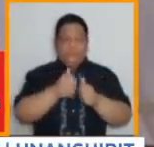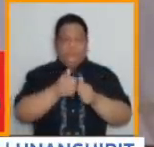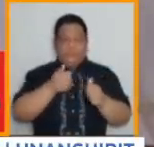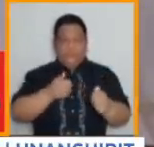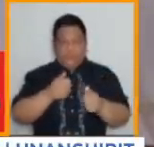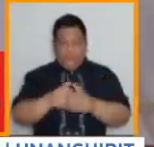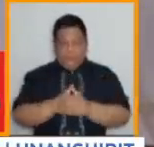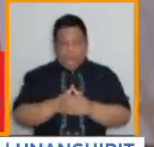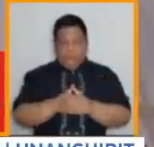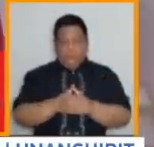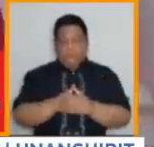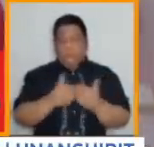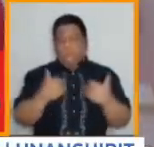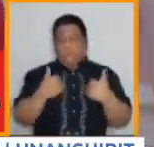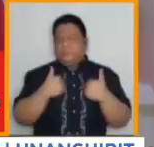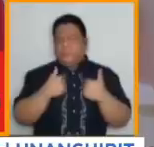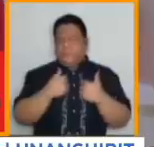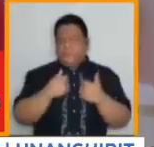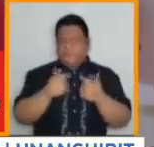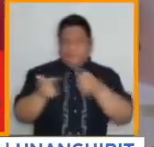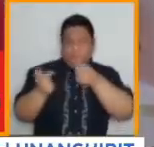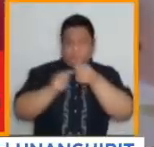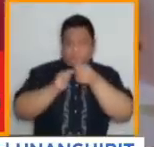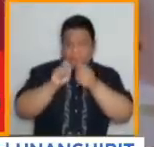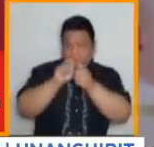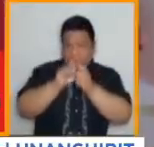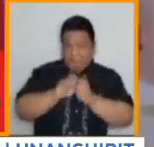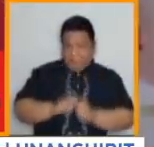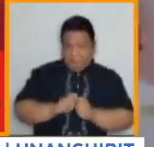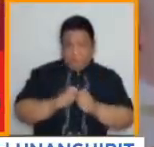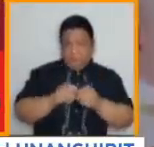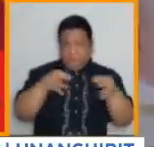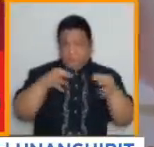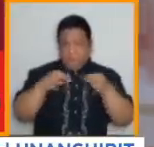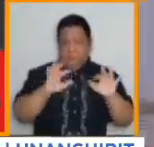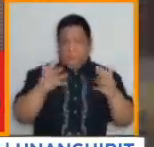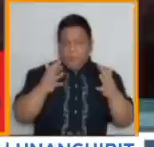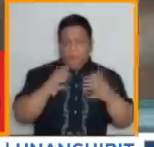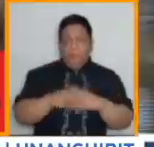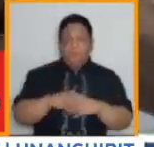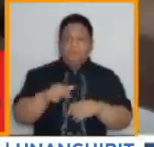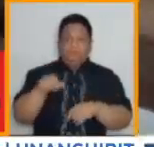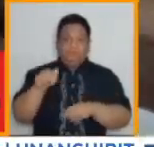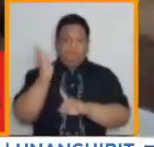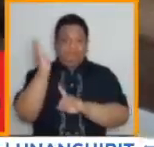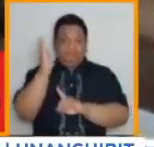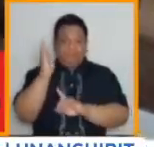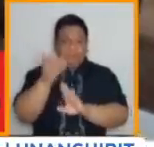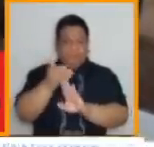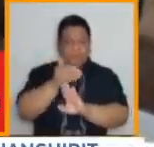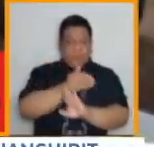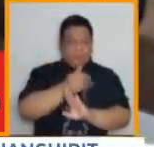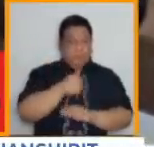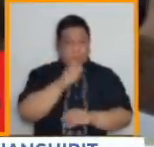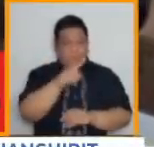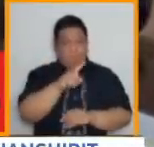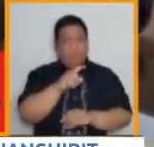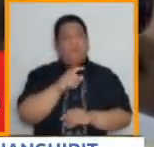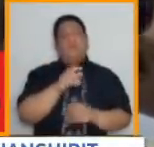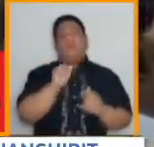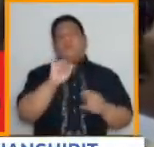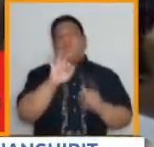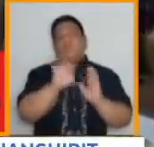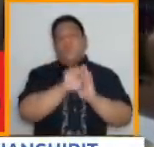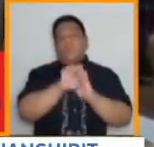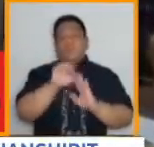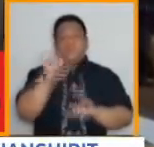hindi nagbigay ng ibang detalye si Go. Bago ang talumpati, tinanong siya kung anong gagawin niya sakaling kumandidato sa pagkapangulo si Inday Sara.